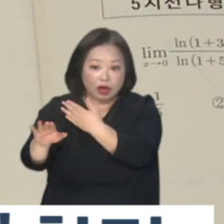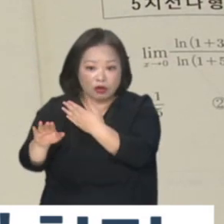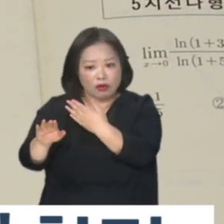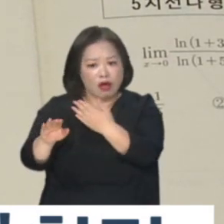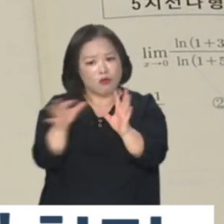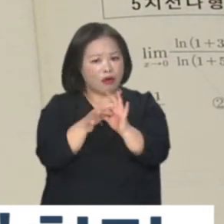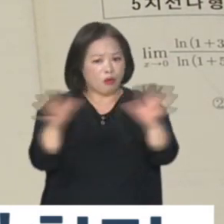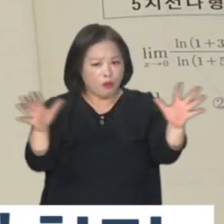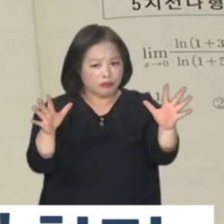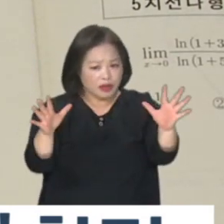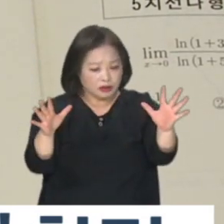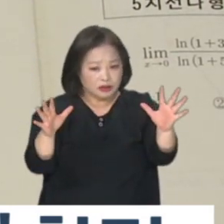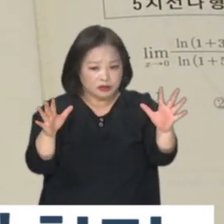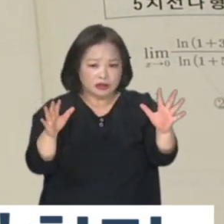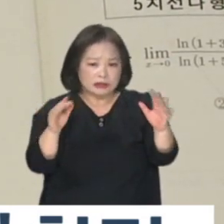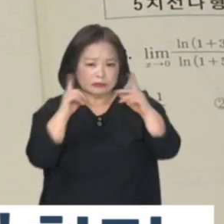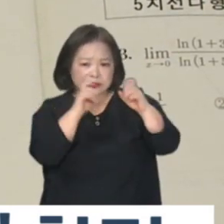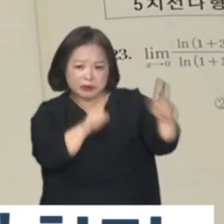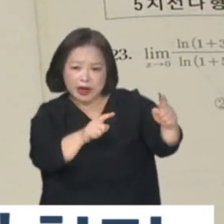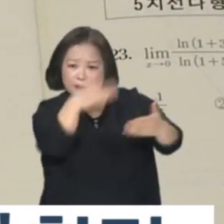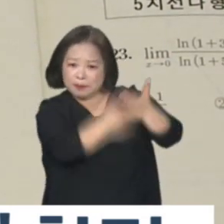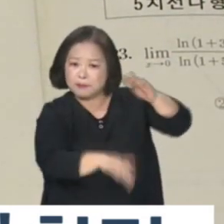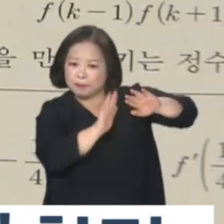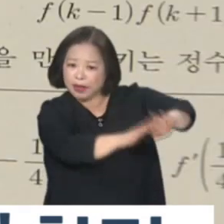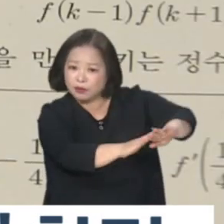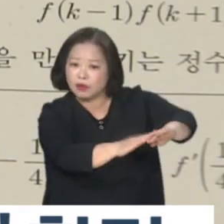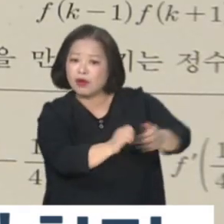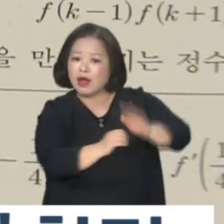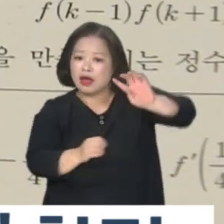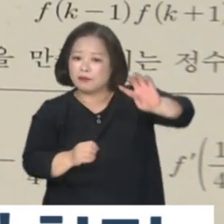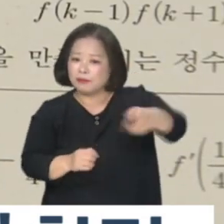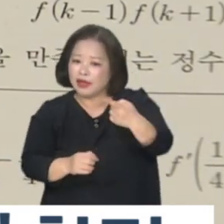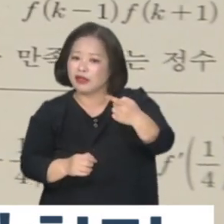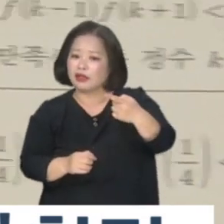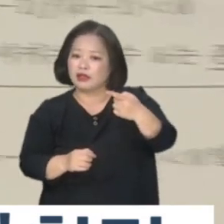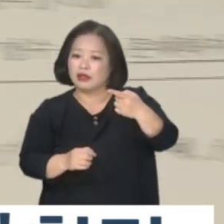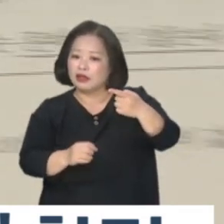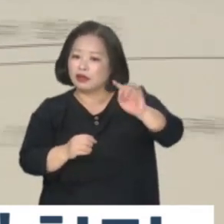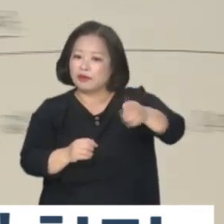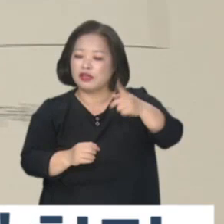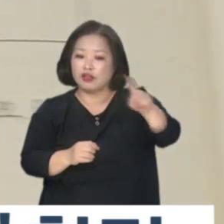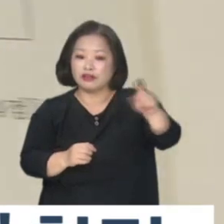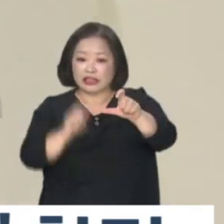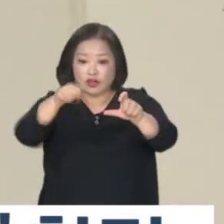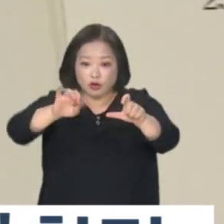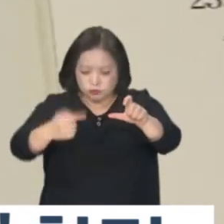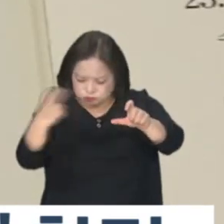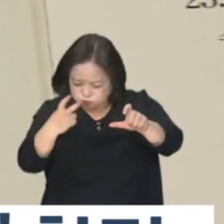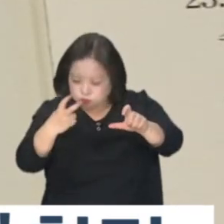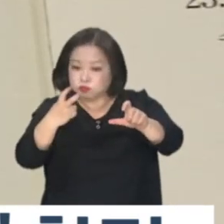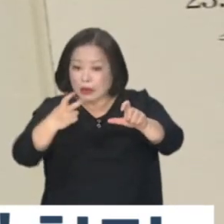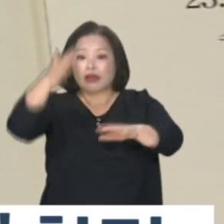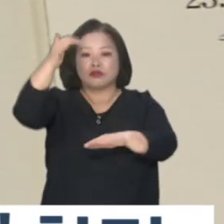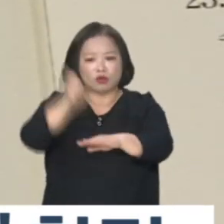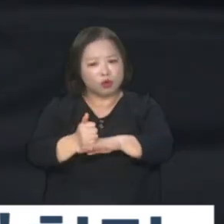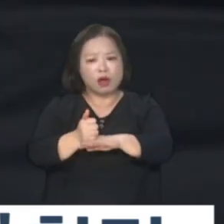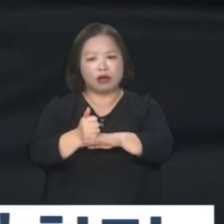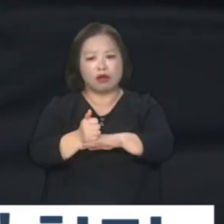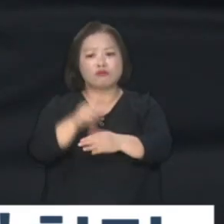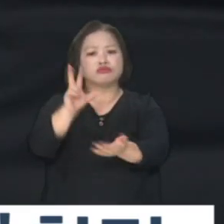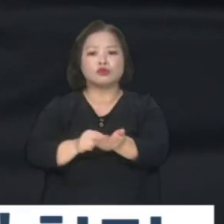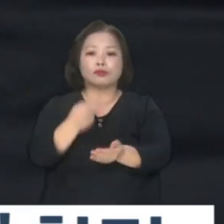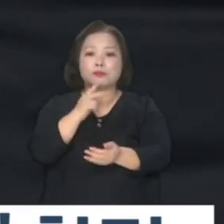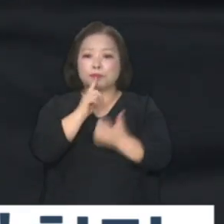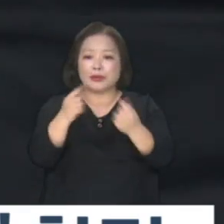의견 개진 등을 뺀 이른 두개 문항 115 건을 심사해 이상 없음 판정을 내렸습니다 판정은